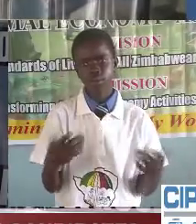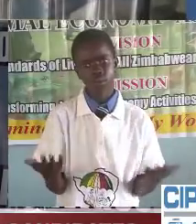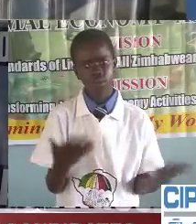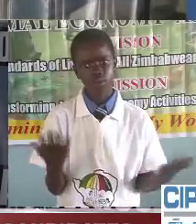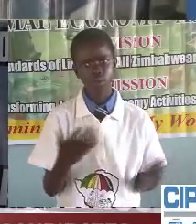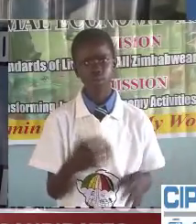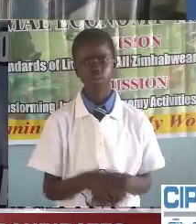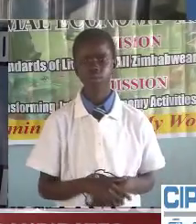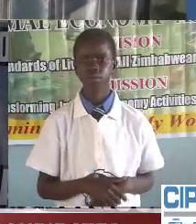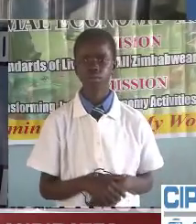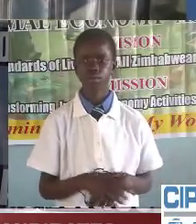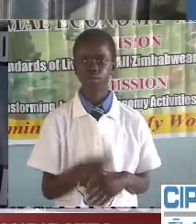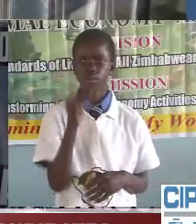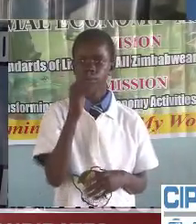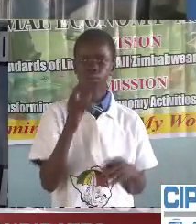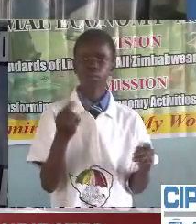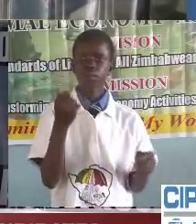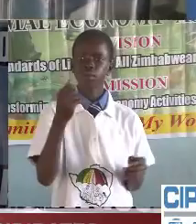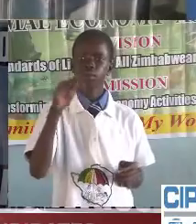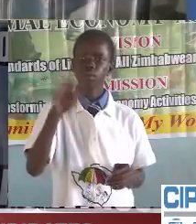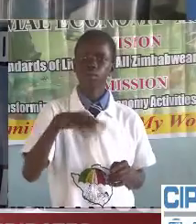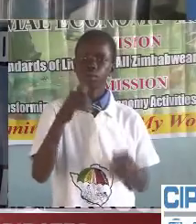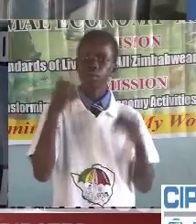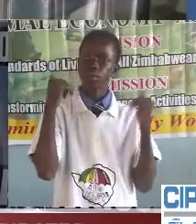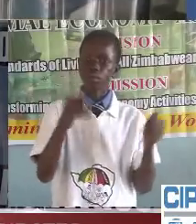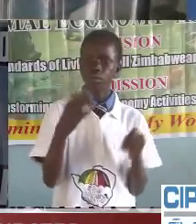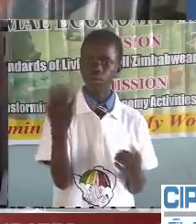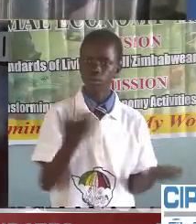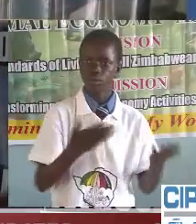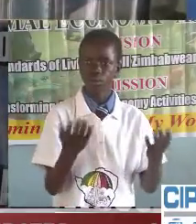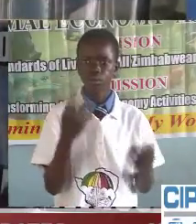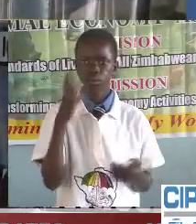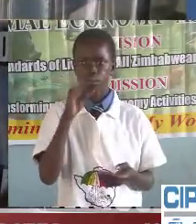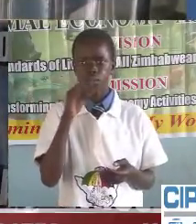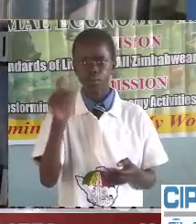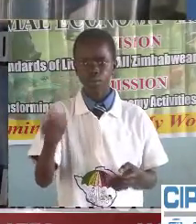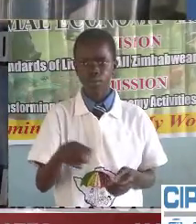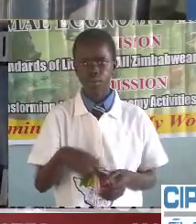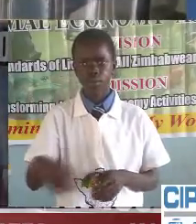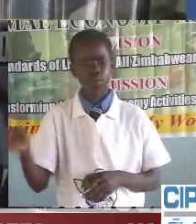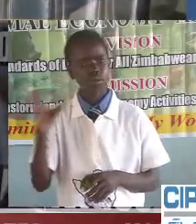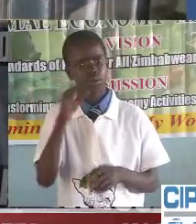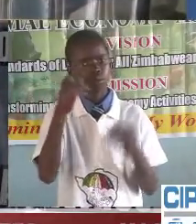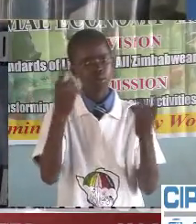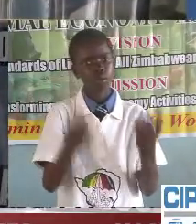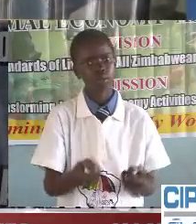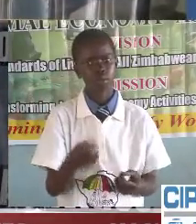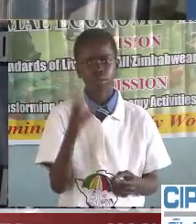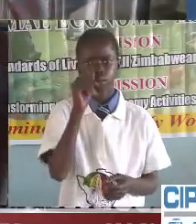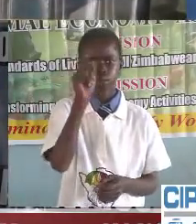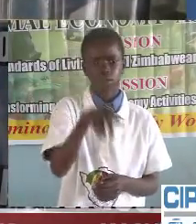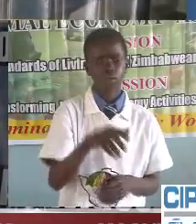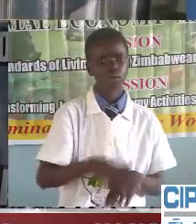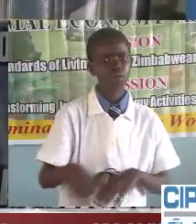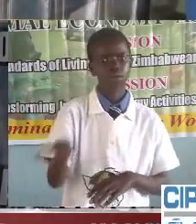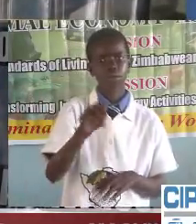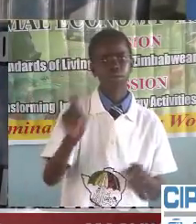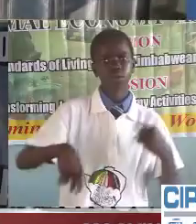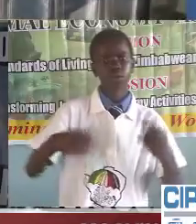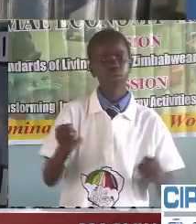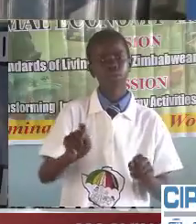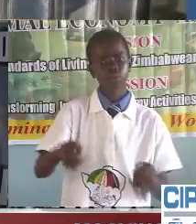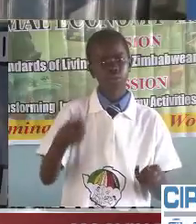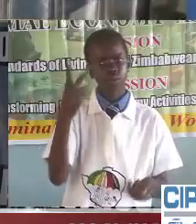nemari ndokupi. Handika takukonsultai, tonogara kuma-chambers, we debate the issue, todzoka tokupai